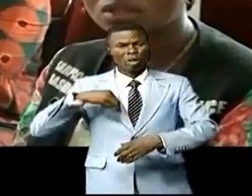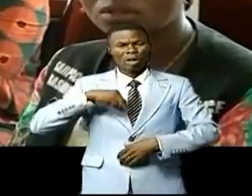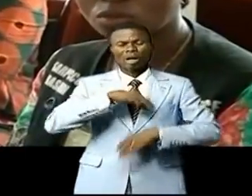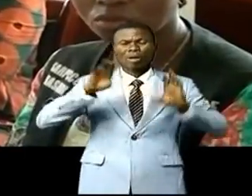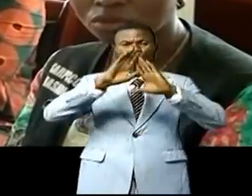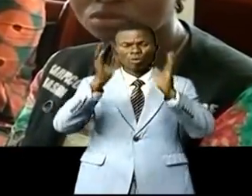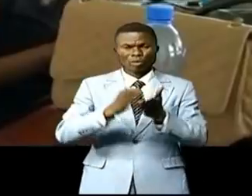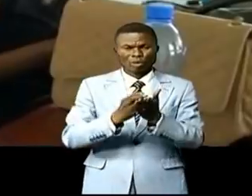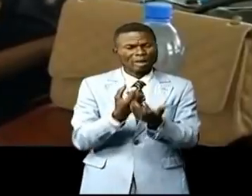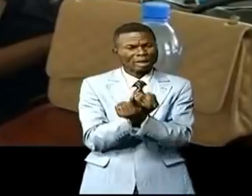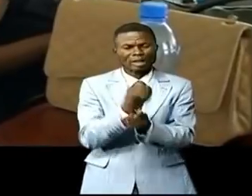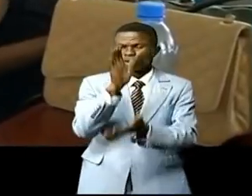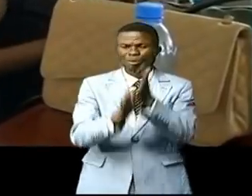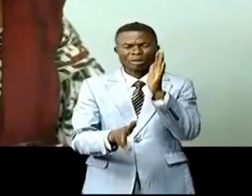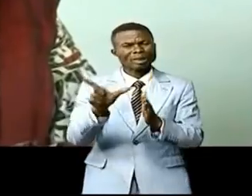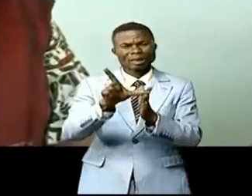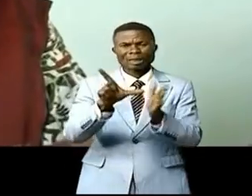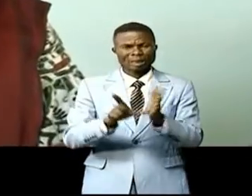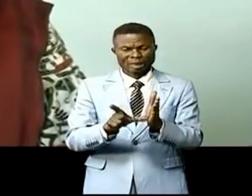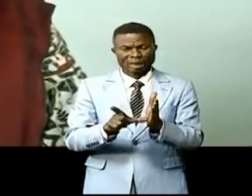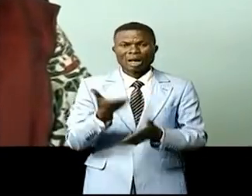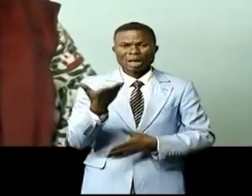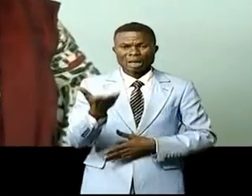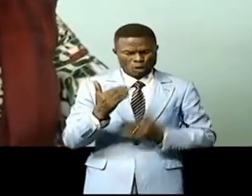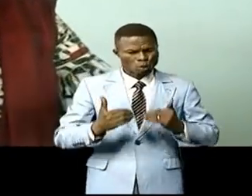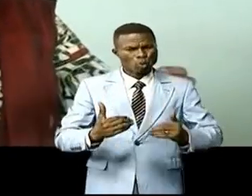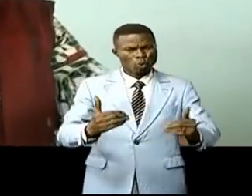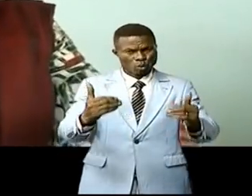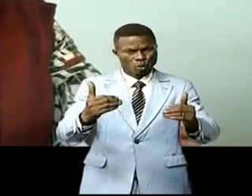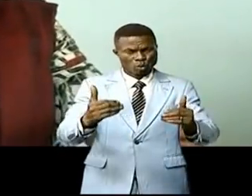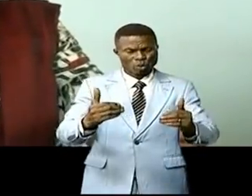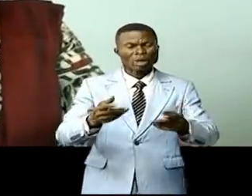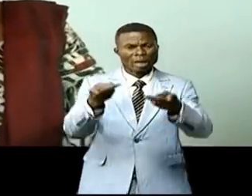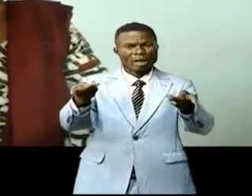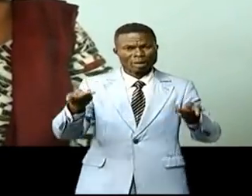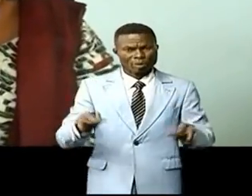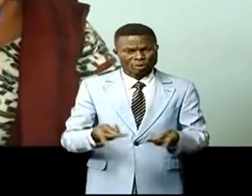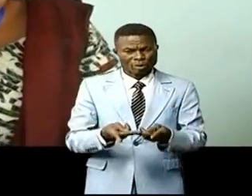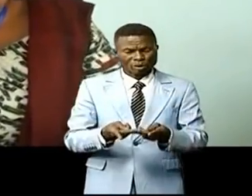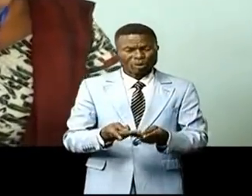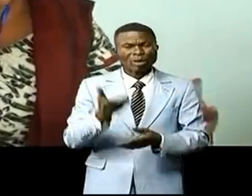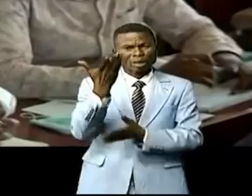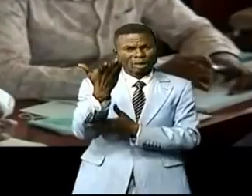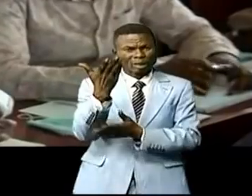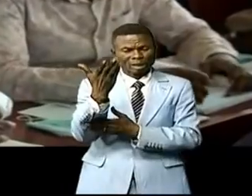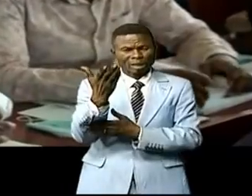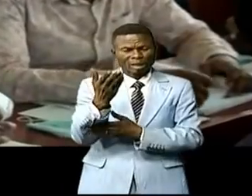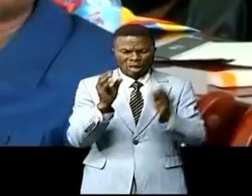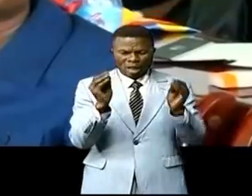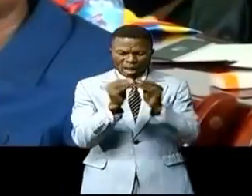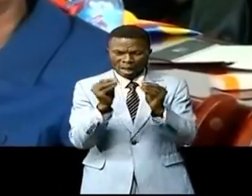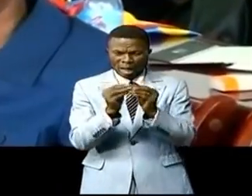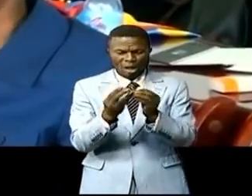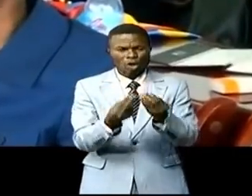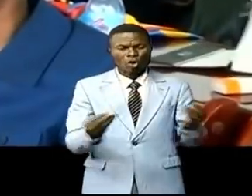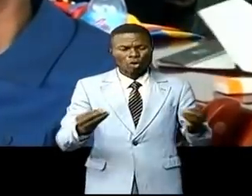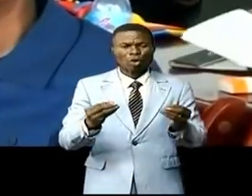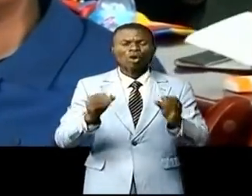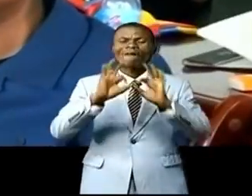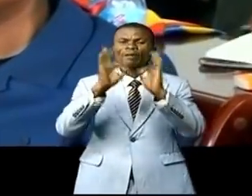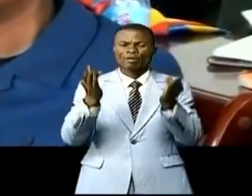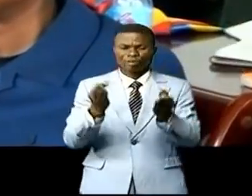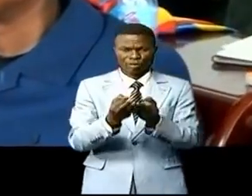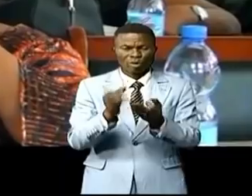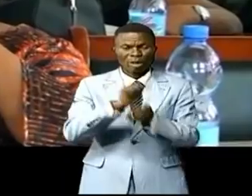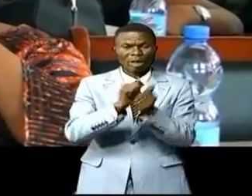au non-respect des lois. Ces derniers continuent à la place à recourir aux arrangements à l'amiable. Autre défi,